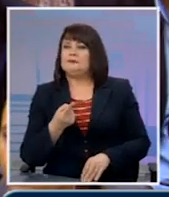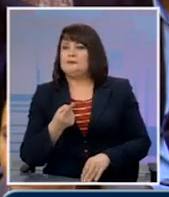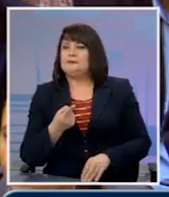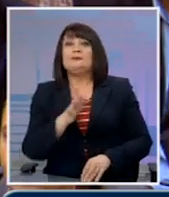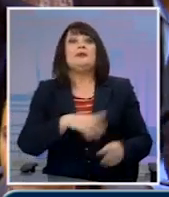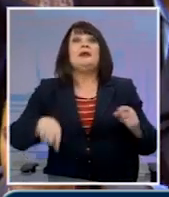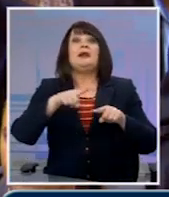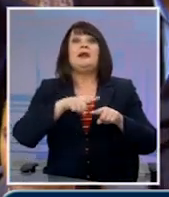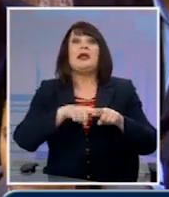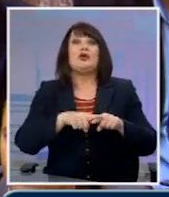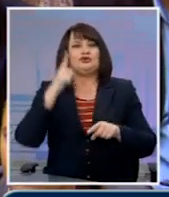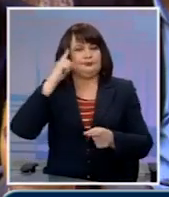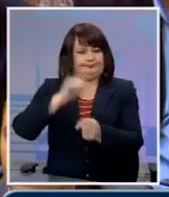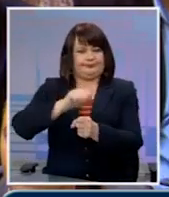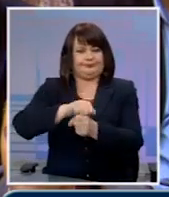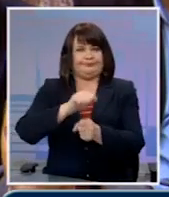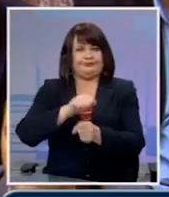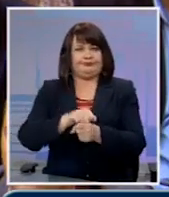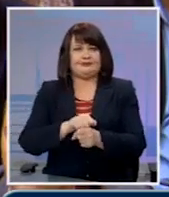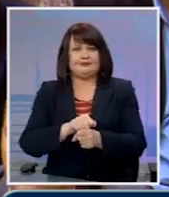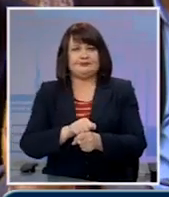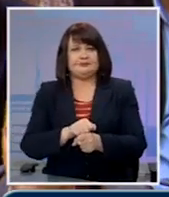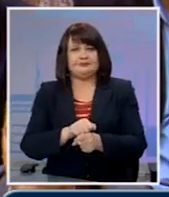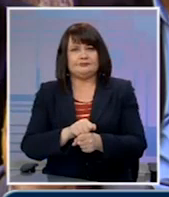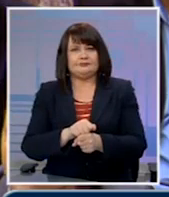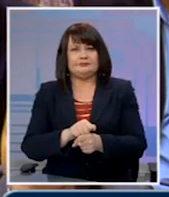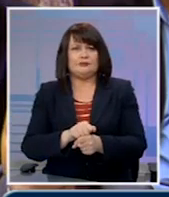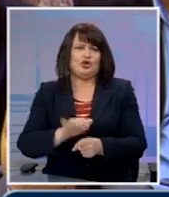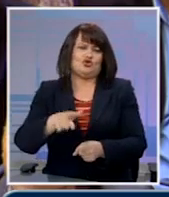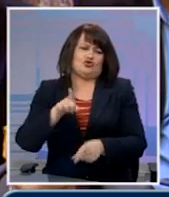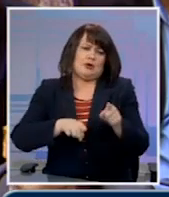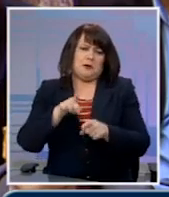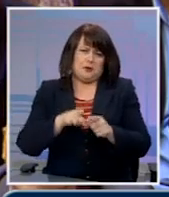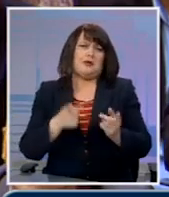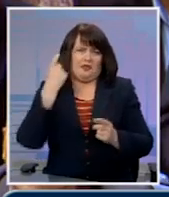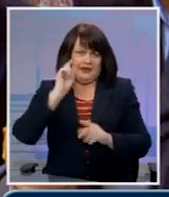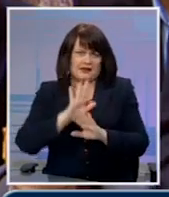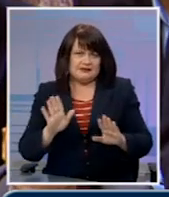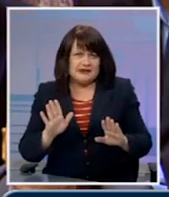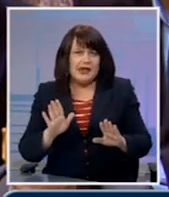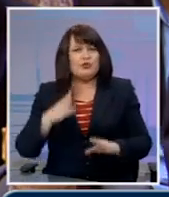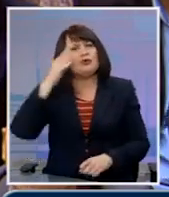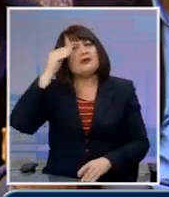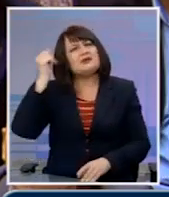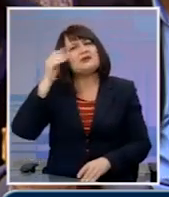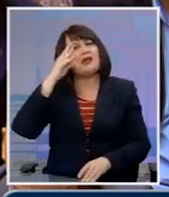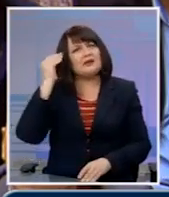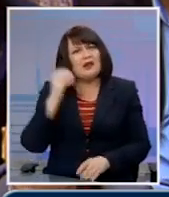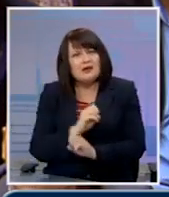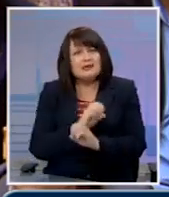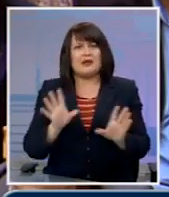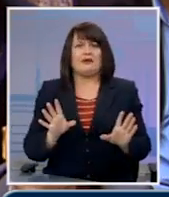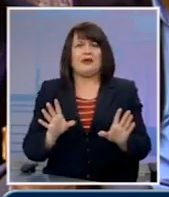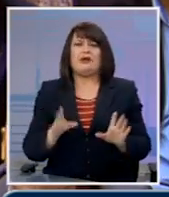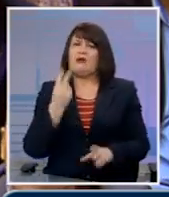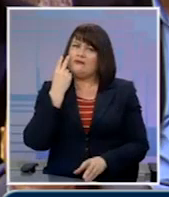ο λαός τρώει κουτόχορτο και σε ένα μεγάλο μέρος του να τρώει ότι επικρατεί ο νόμος της λήθης και έτσι ξαφνικά